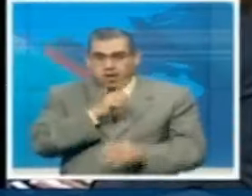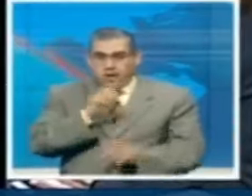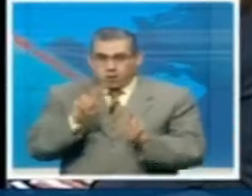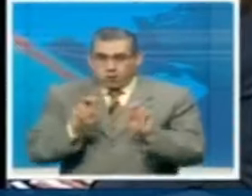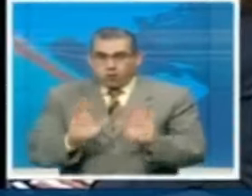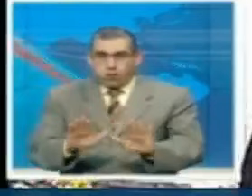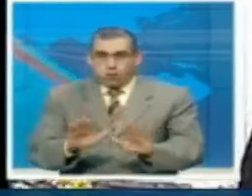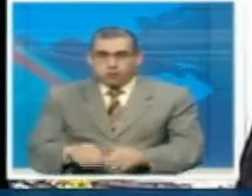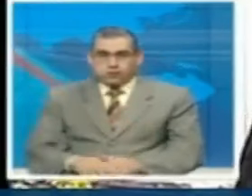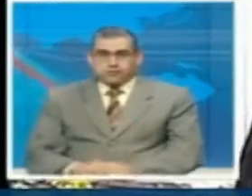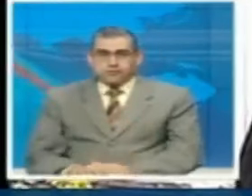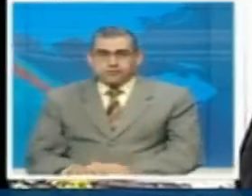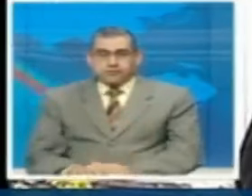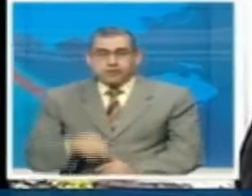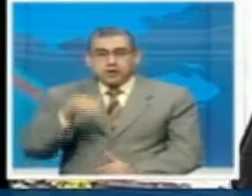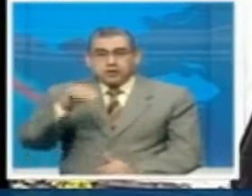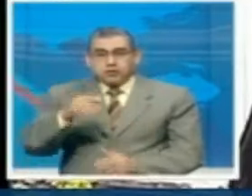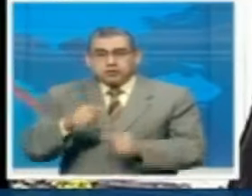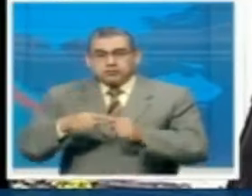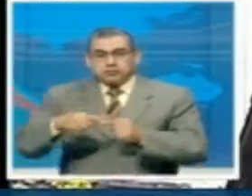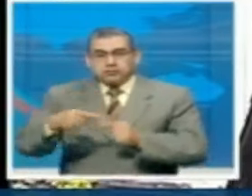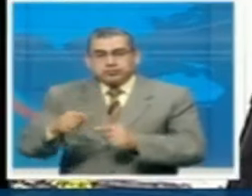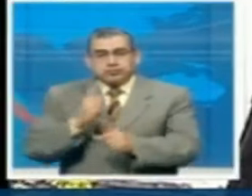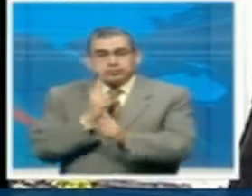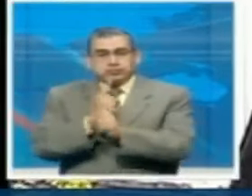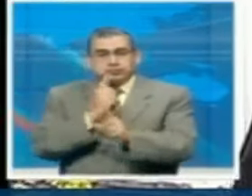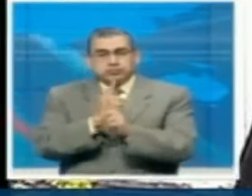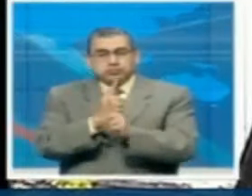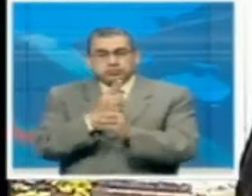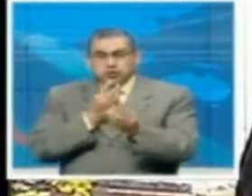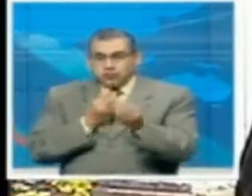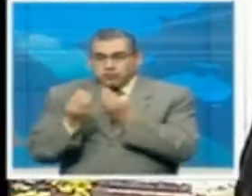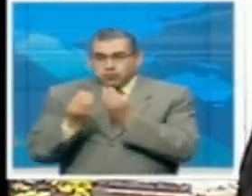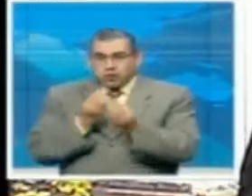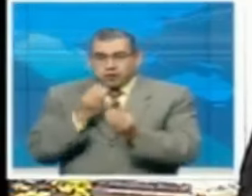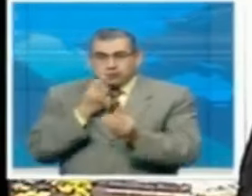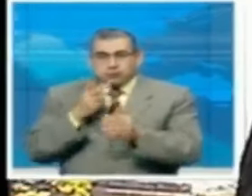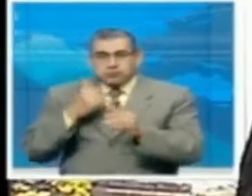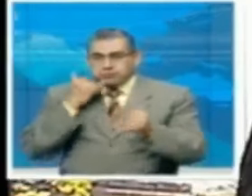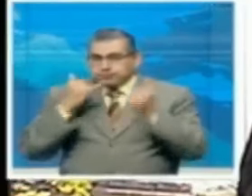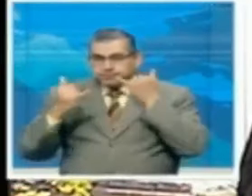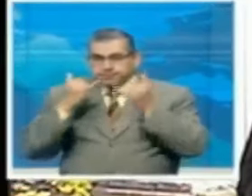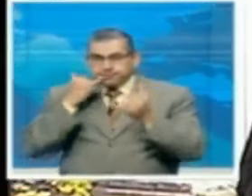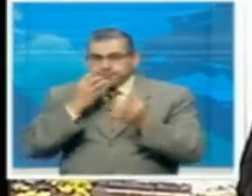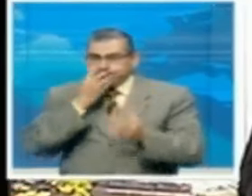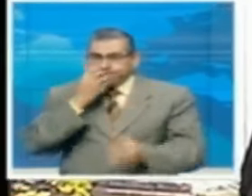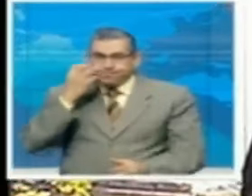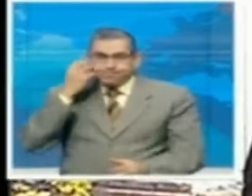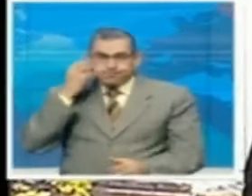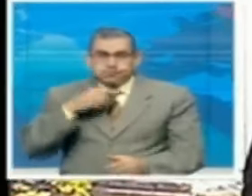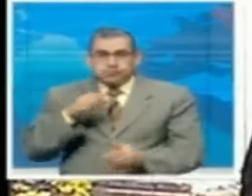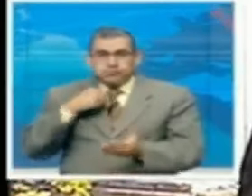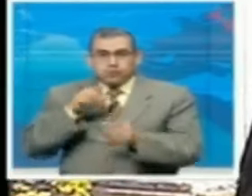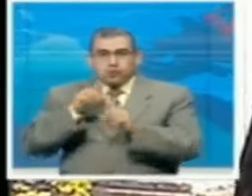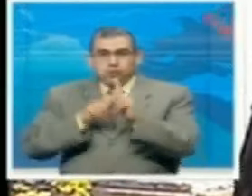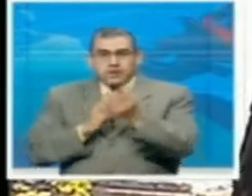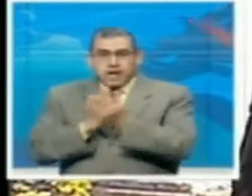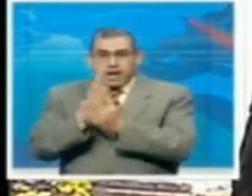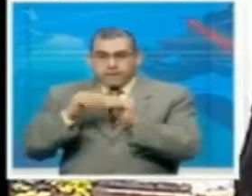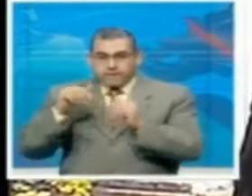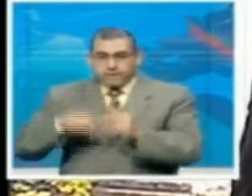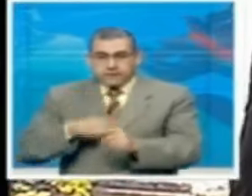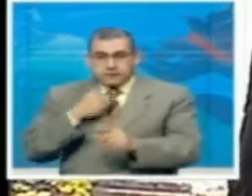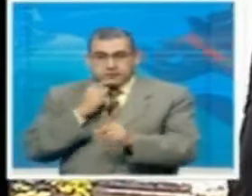الغربية. ضمن سلسلة لقاءات والمباحثات والاتصالات المكثفة التي يقوم بها وزير